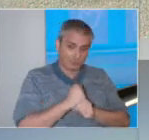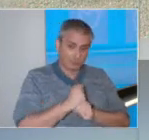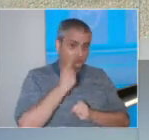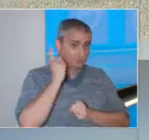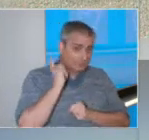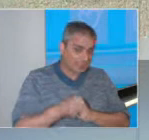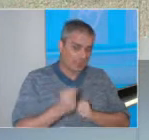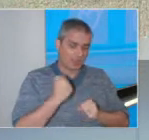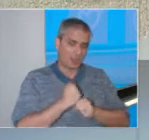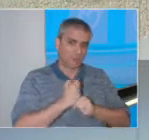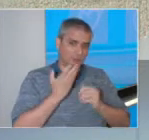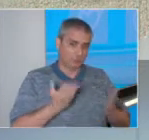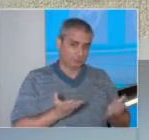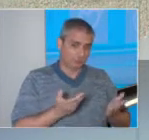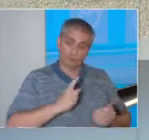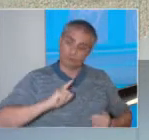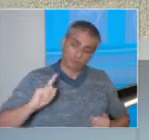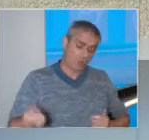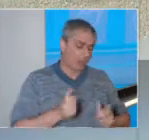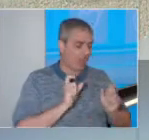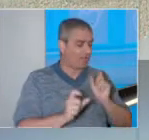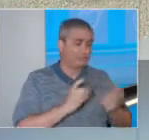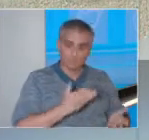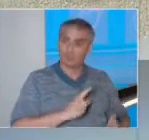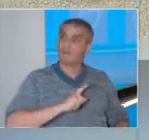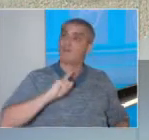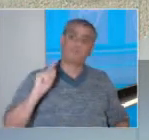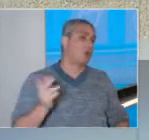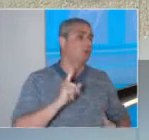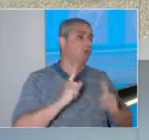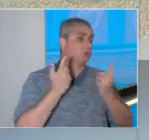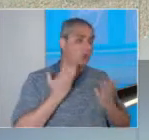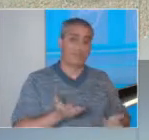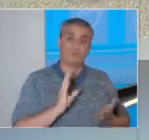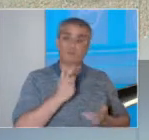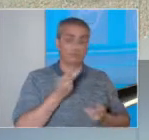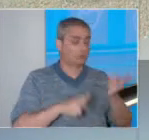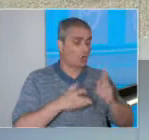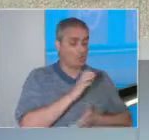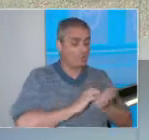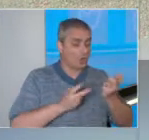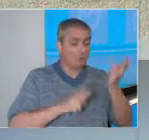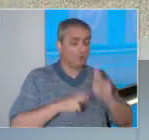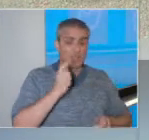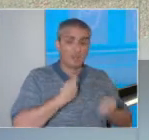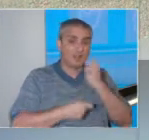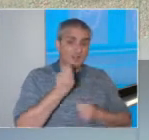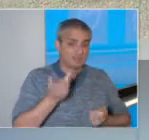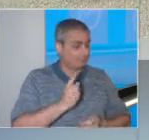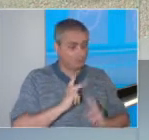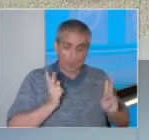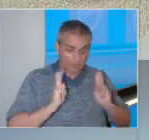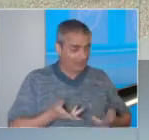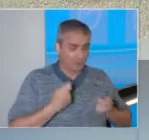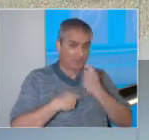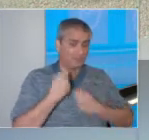צריך לגרום לכך שכל החסמים וכל מה שקורה ומה שהורג, הבירוקרטיה שהורגת את העסקים, שלא